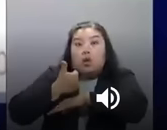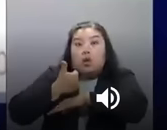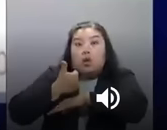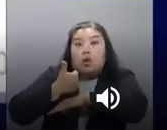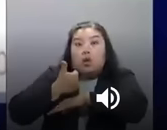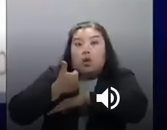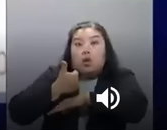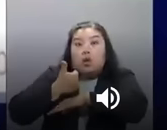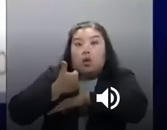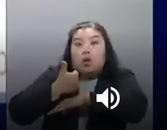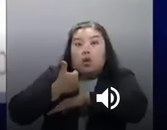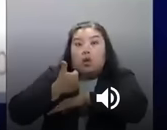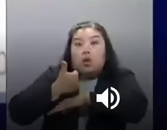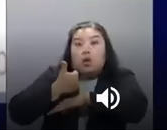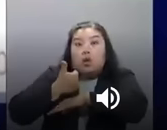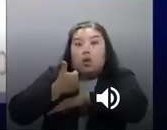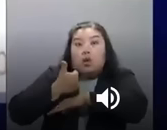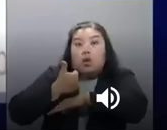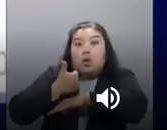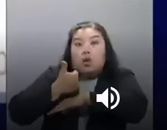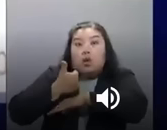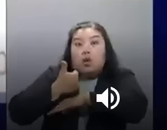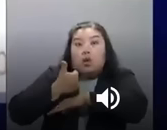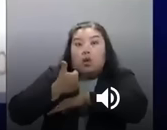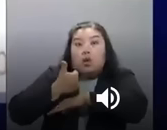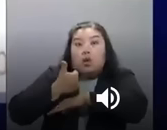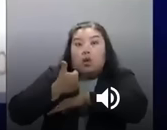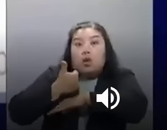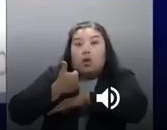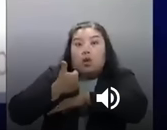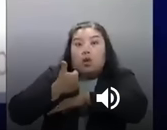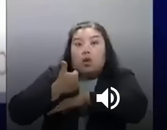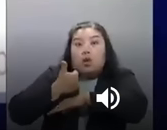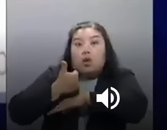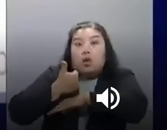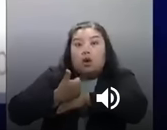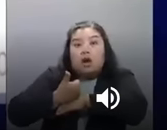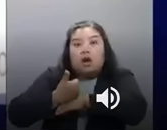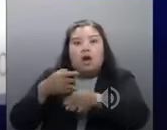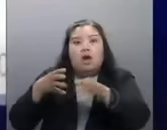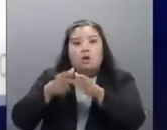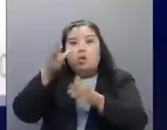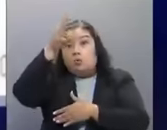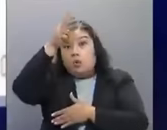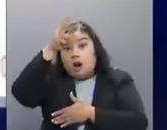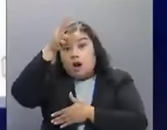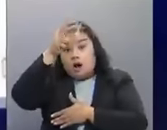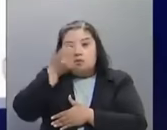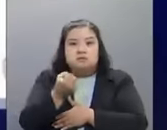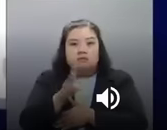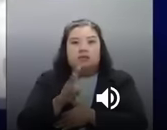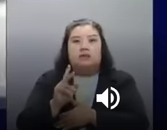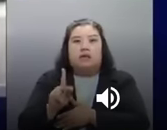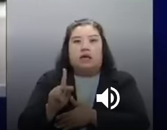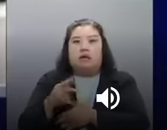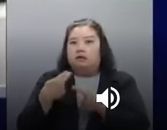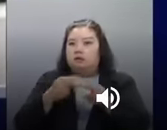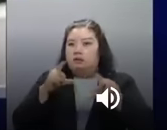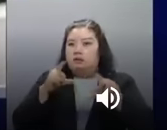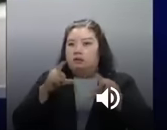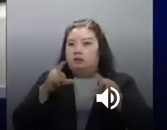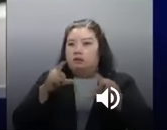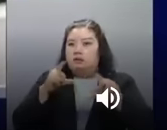าปูกุยนี่มีเวดานอตชิลุยเคอะคูพาดุตกะ อาชญากรระดับโลกนั่ง